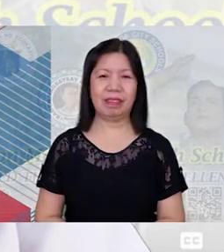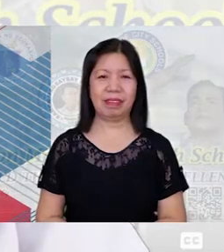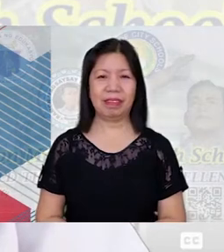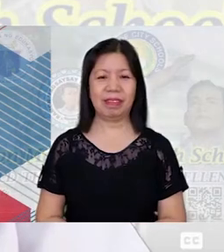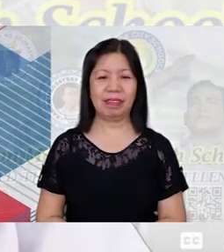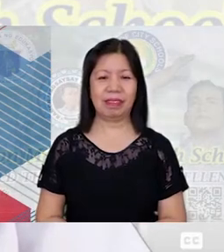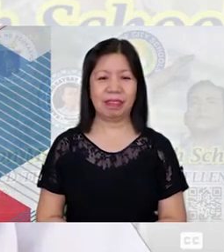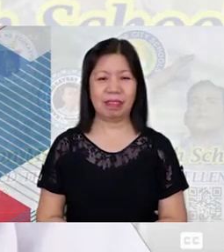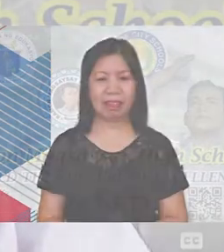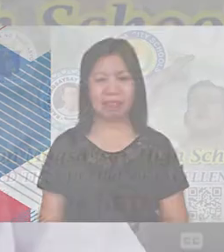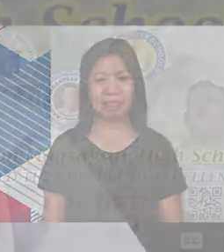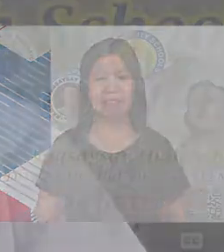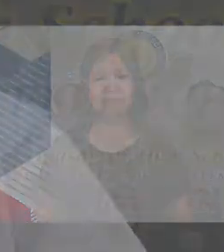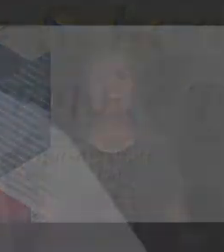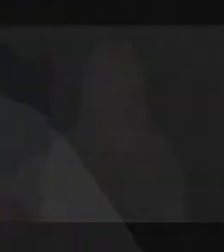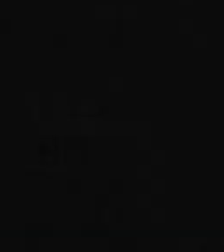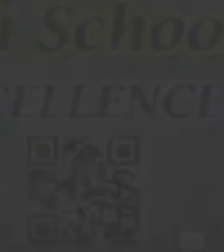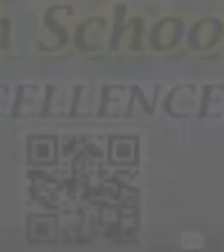po.